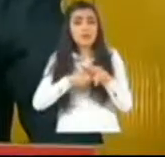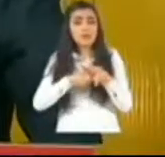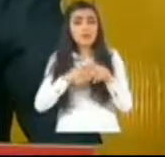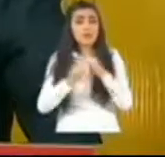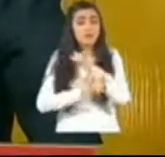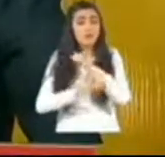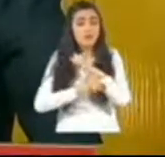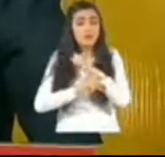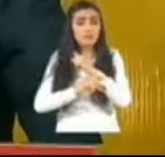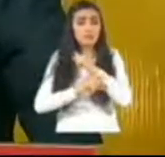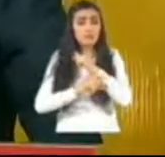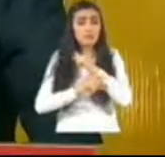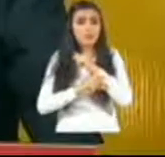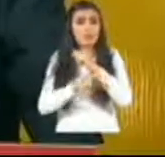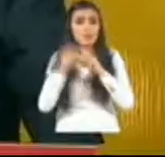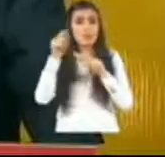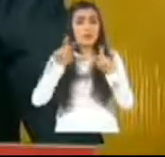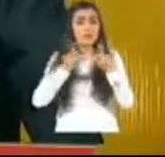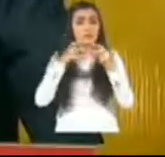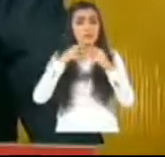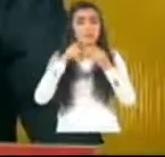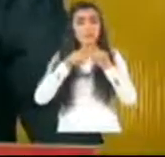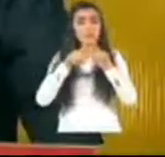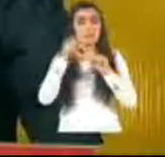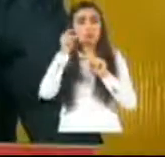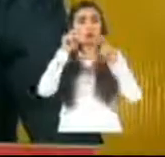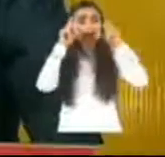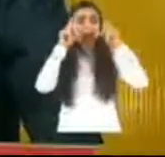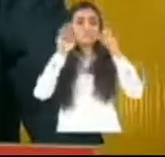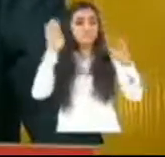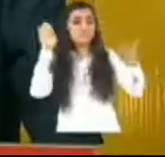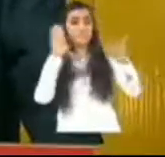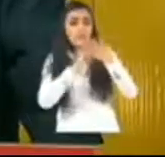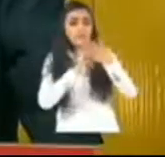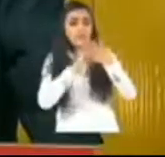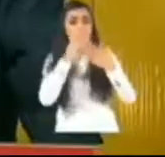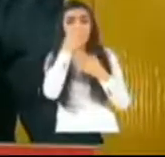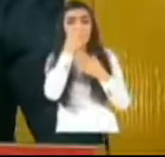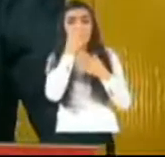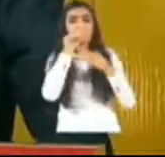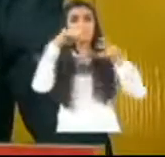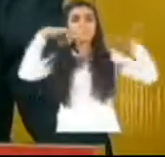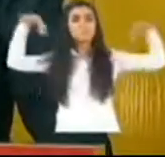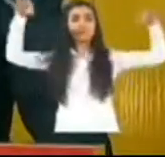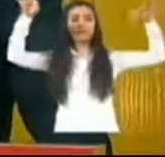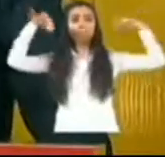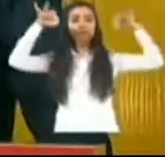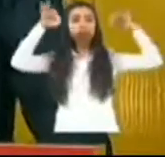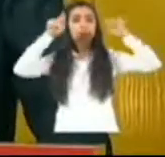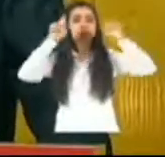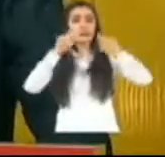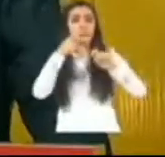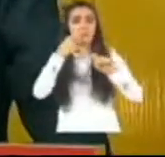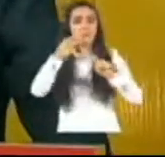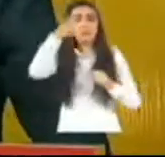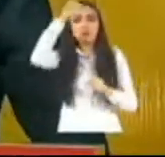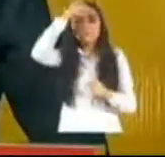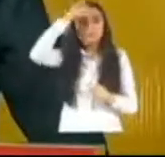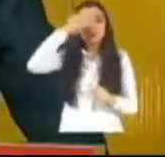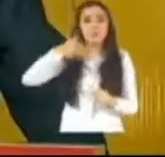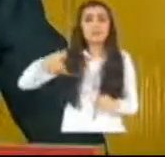teröristler üzerinde İmralı canisinin resminin bulunduğu bez parçalarını asmışlardır.